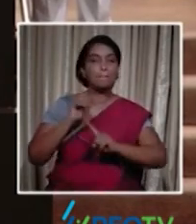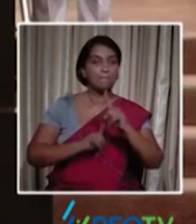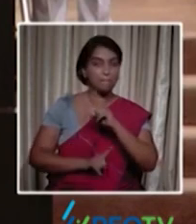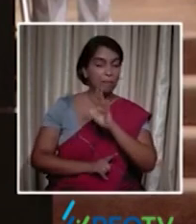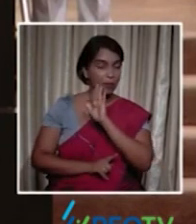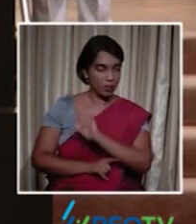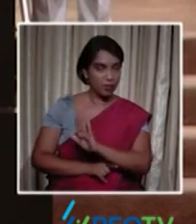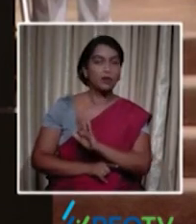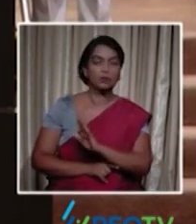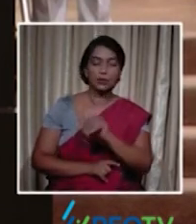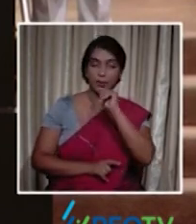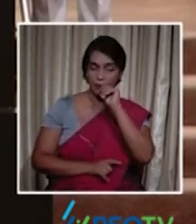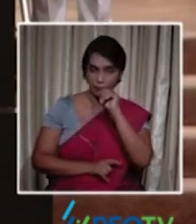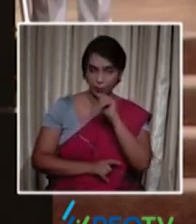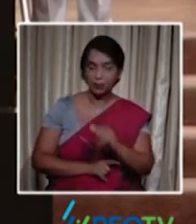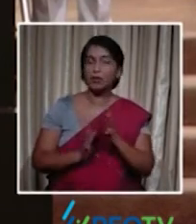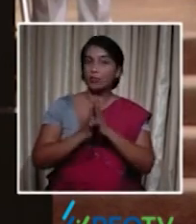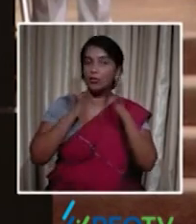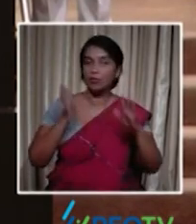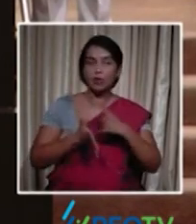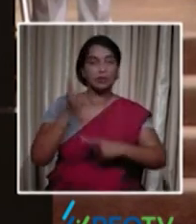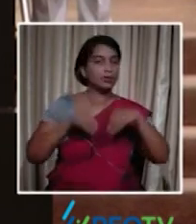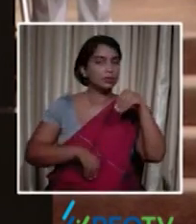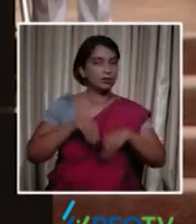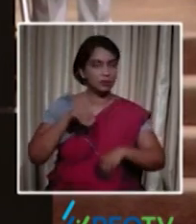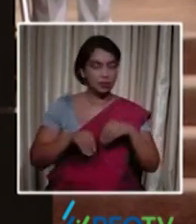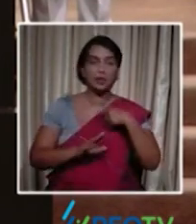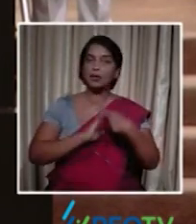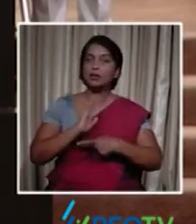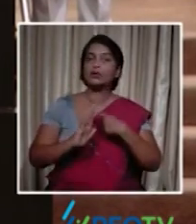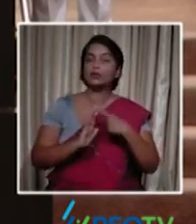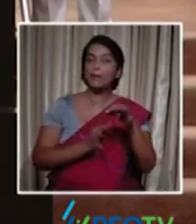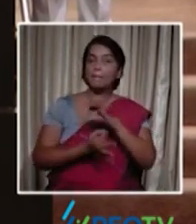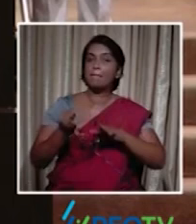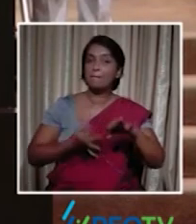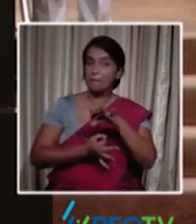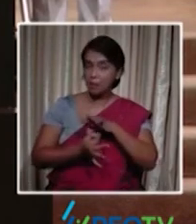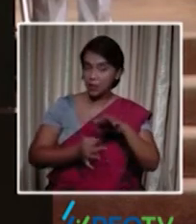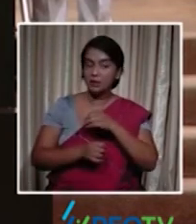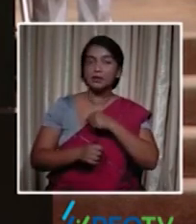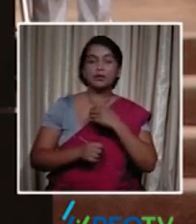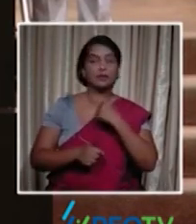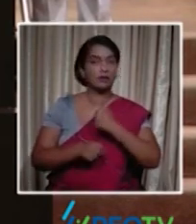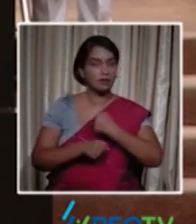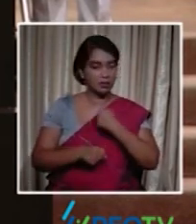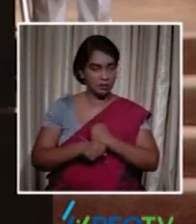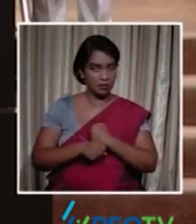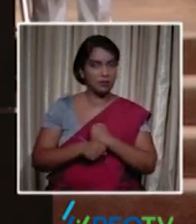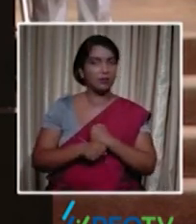විසින් ඒකාන්තර බහුතර ඡන්දයෙන් ශ්‍රී ලංකා ප්‍රජාතාන්ත්‍රික සමාජවාදී